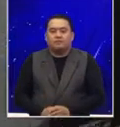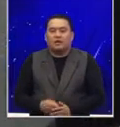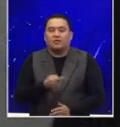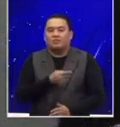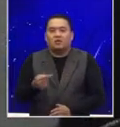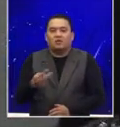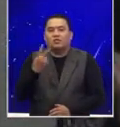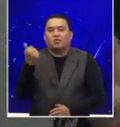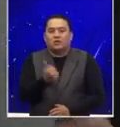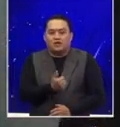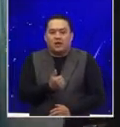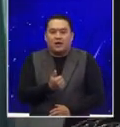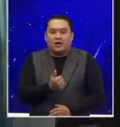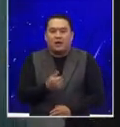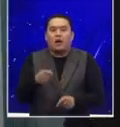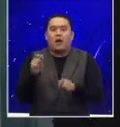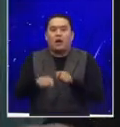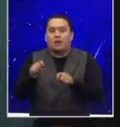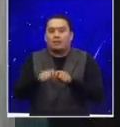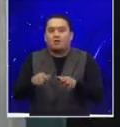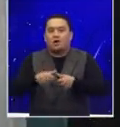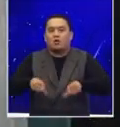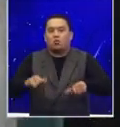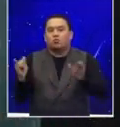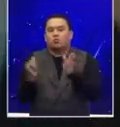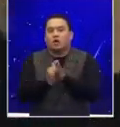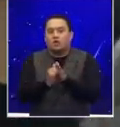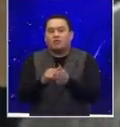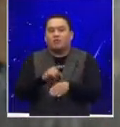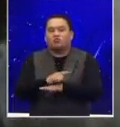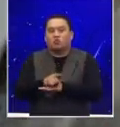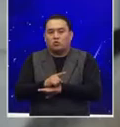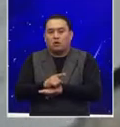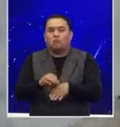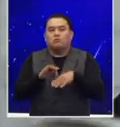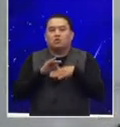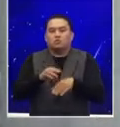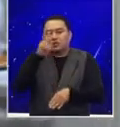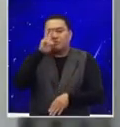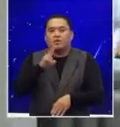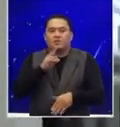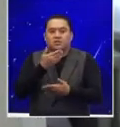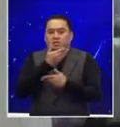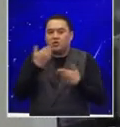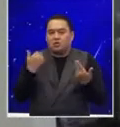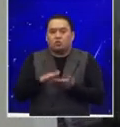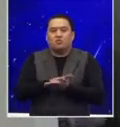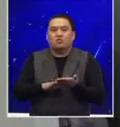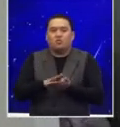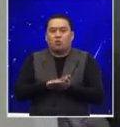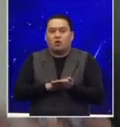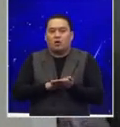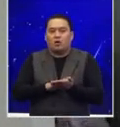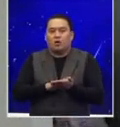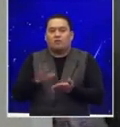течение 2 недель, как комиссия примет, мы вам установим счетчики. Но уже прошло 2 месяца, нету ничего.